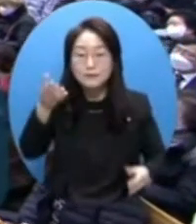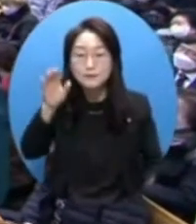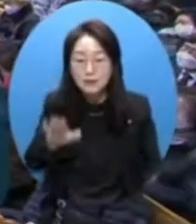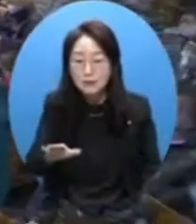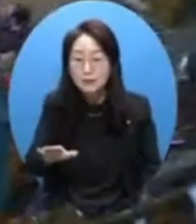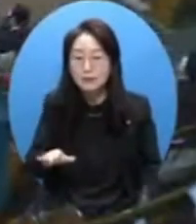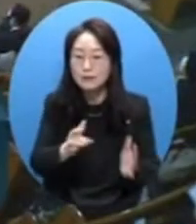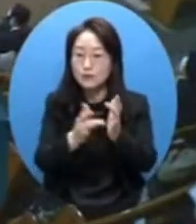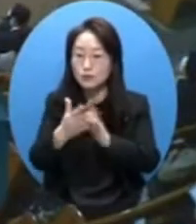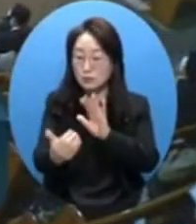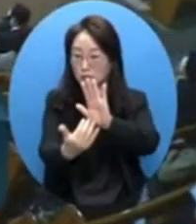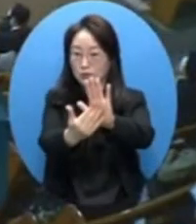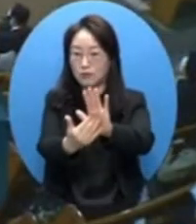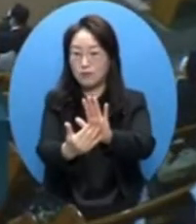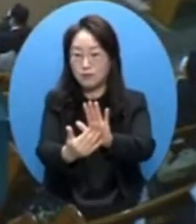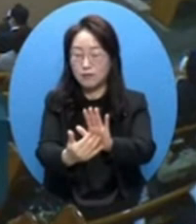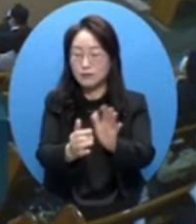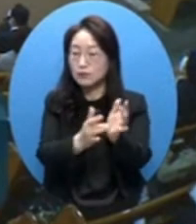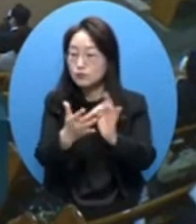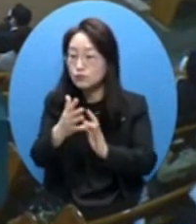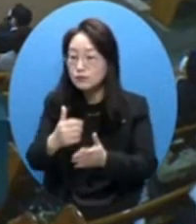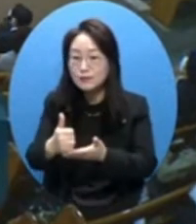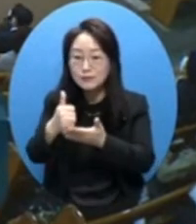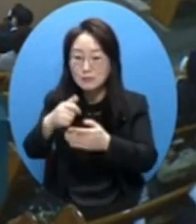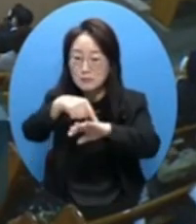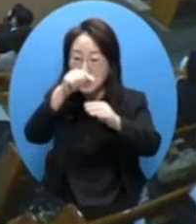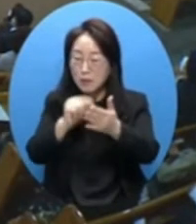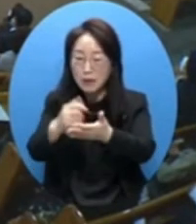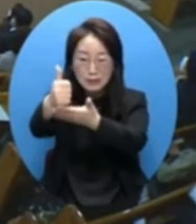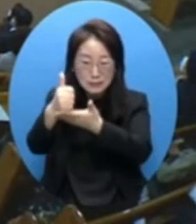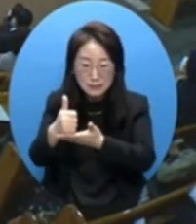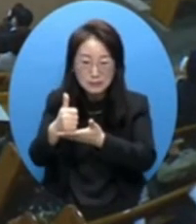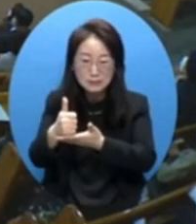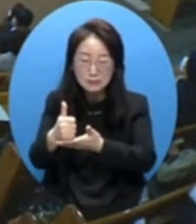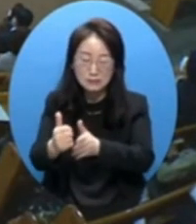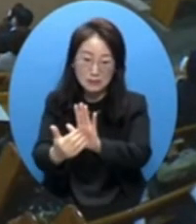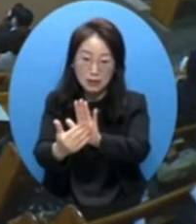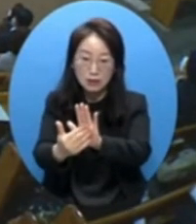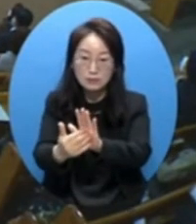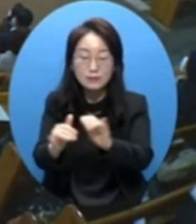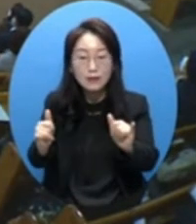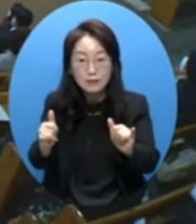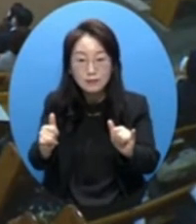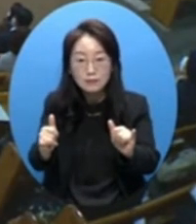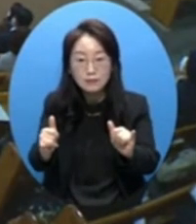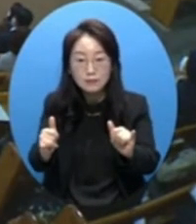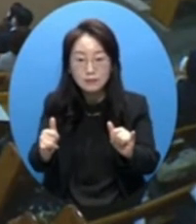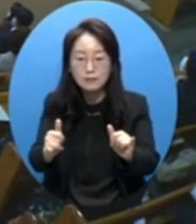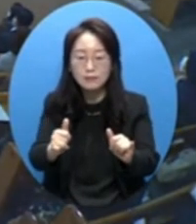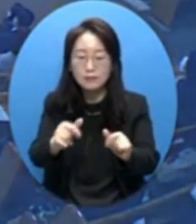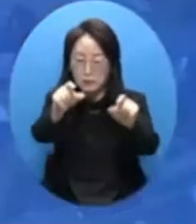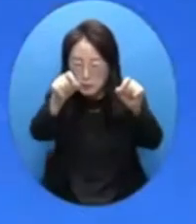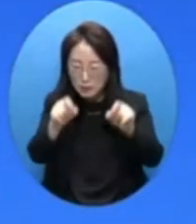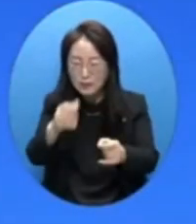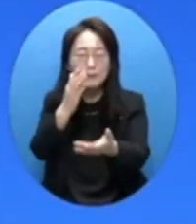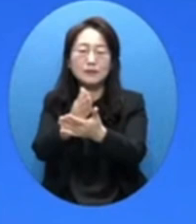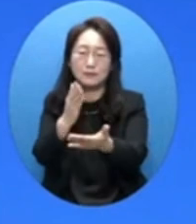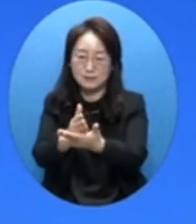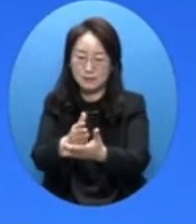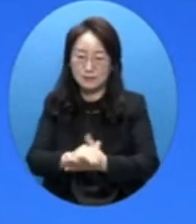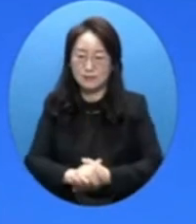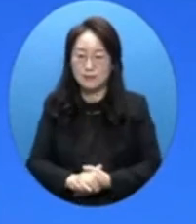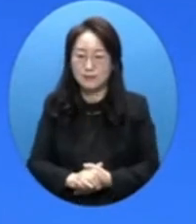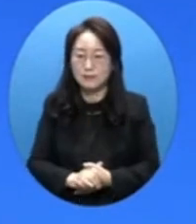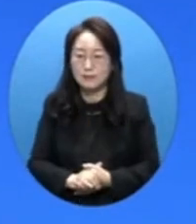예수님을 거절하고 예수님을 마구간의 가도록 했던 당신의 사람들 당신의 사람들처럼 살면 안 됩니다